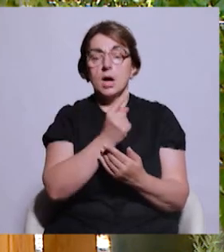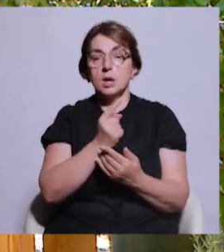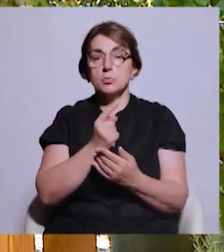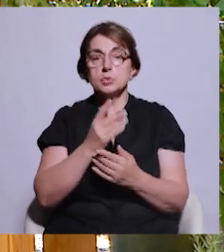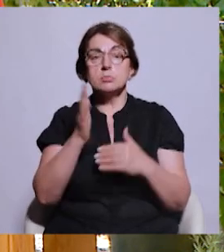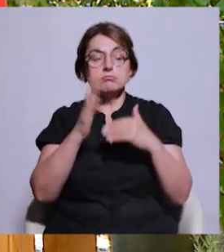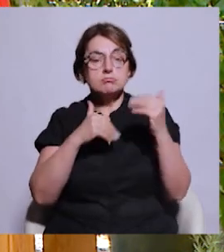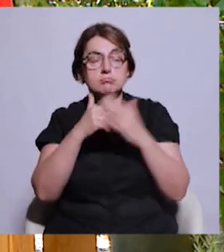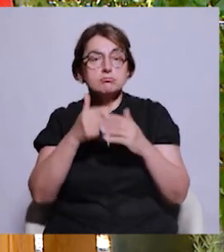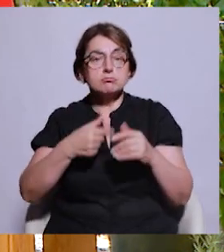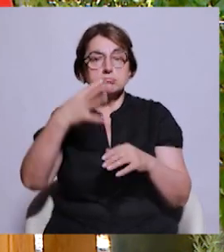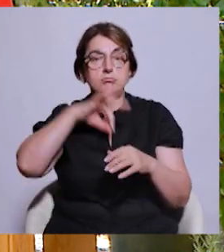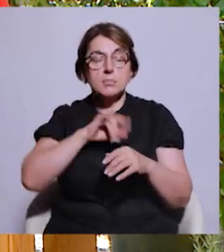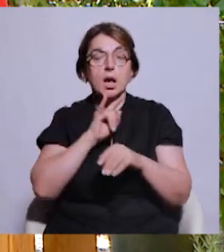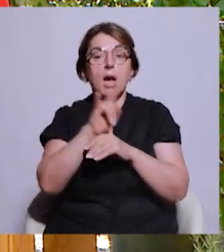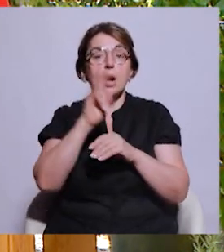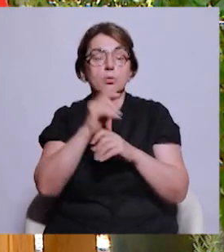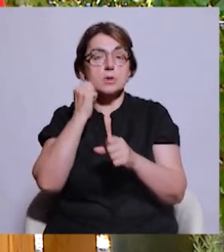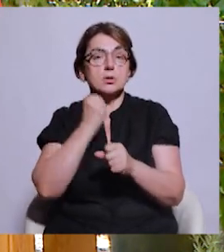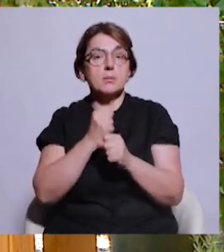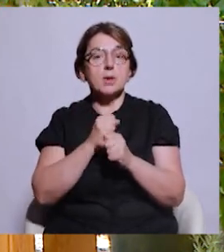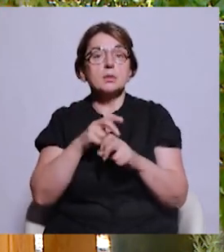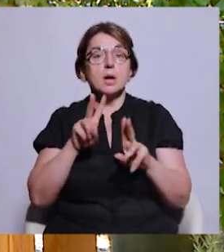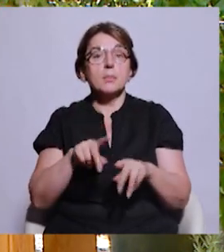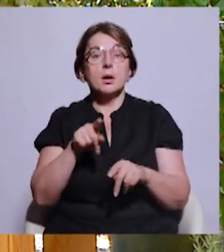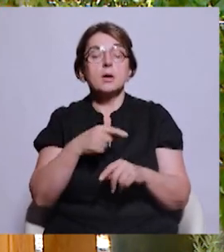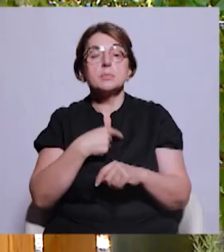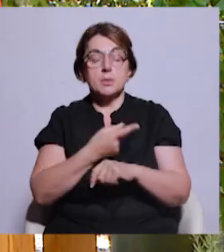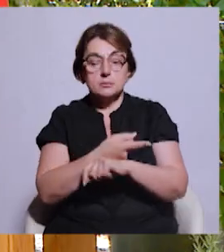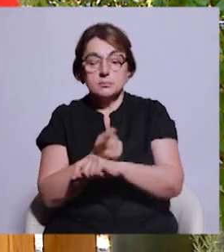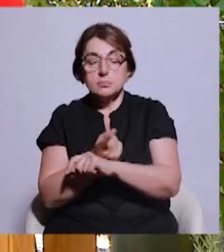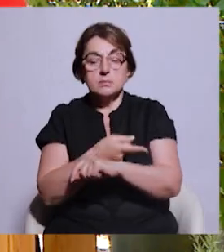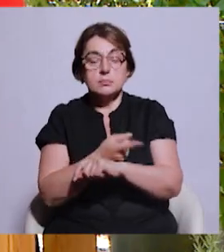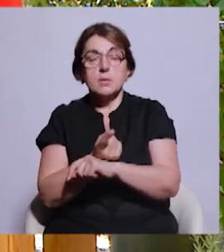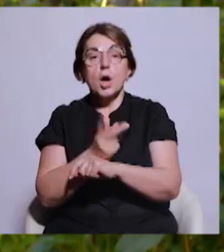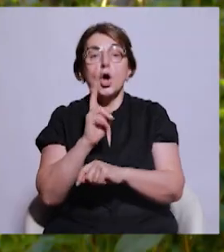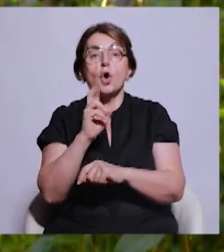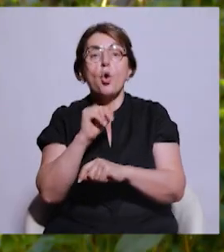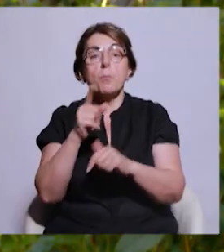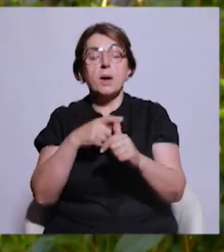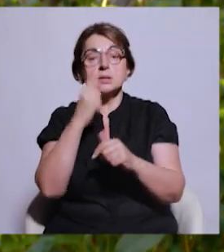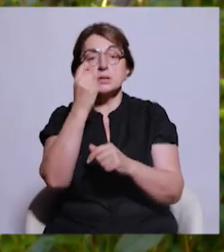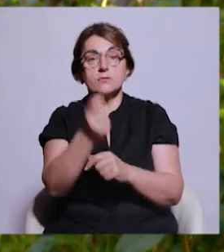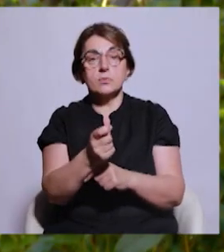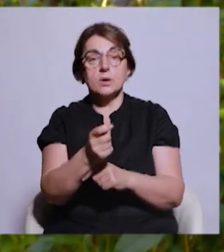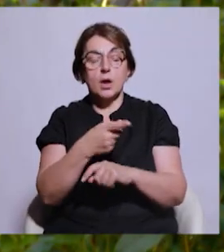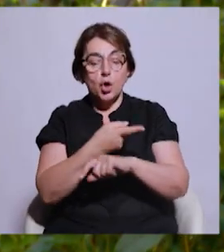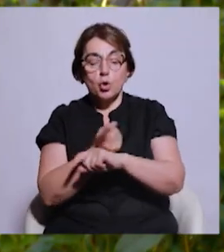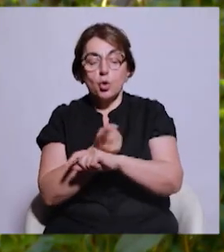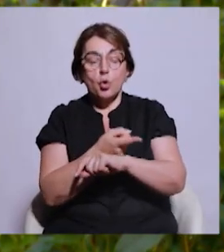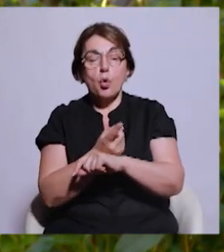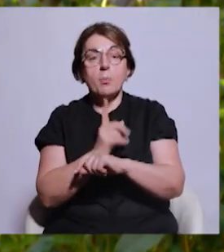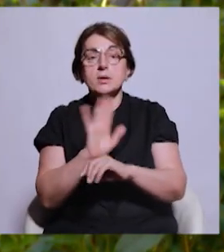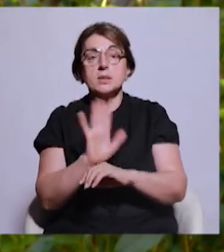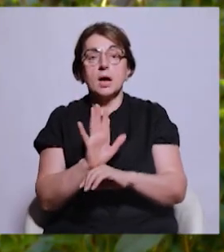გაგნების ხელოვნური საშუალება, ანუ ადამიანის ხელით შექმნილი საშუალება, მას კომპასს ეძახით და მინდა გითხრათ,